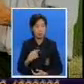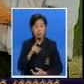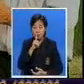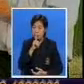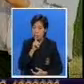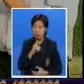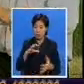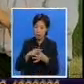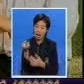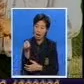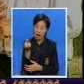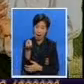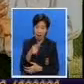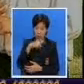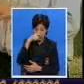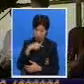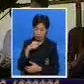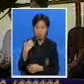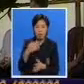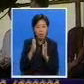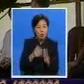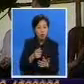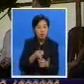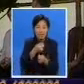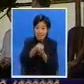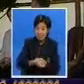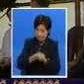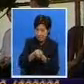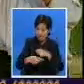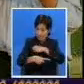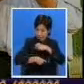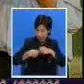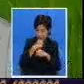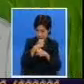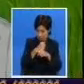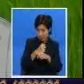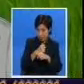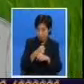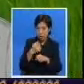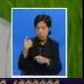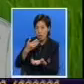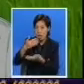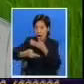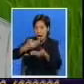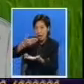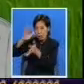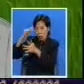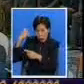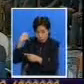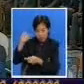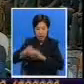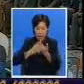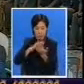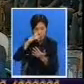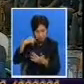ลูกในบ้านเราชาวนาเก็บไว้ทำพันธุ์ส่วนเองเราทานกันส่วนหนึ่งแต่ราคามันอิงกับราคาส่งออกคราวนี้แหละครับถ้าเราเกิดปัญหาล่ะครับมี